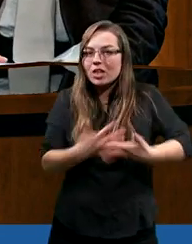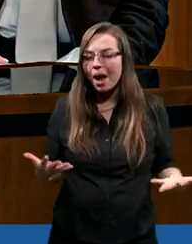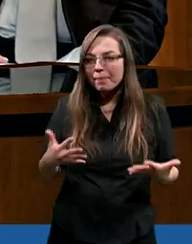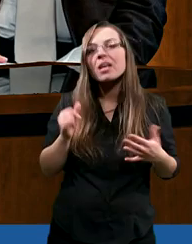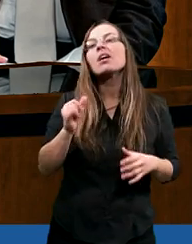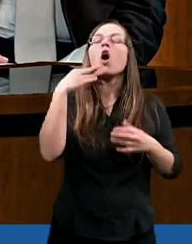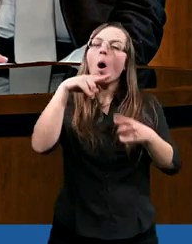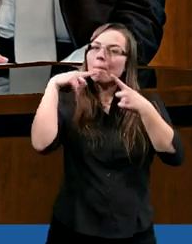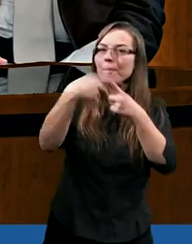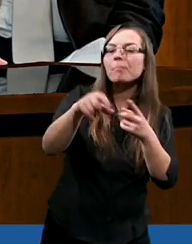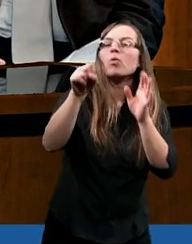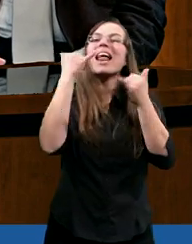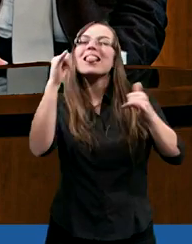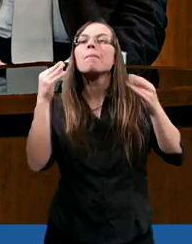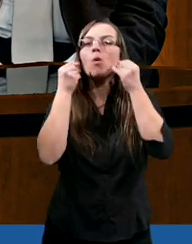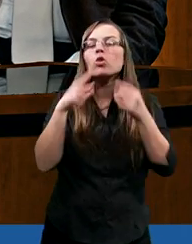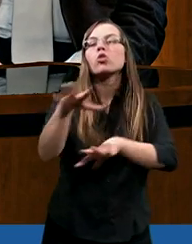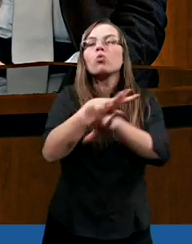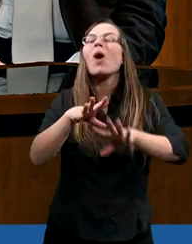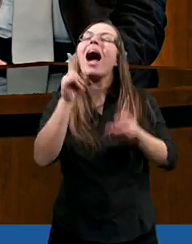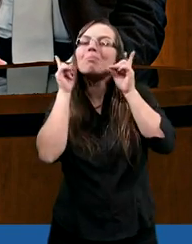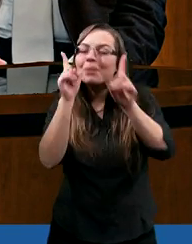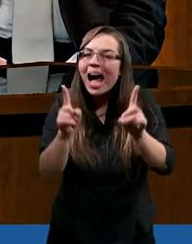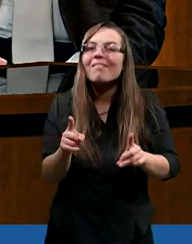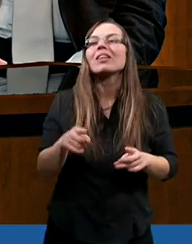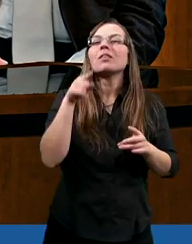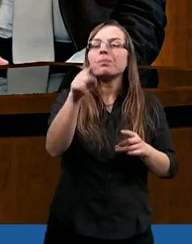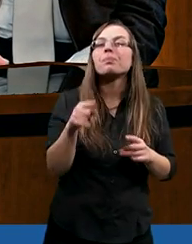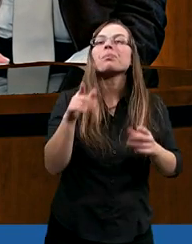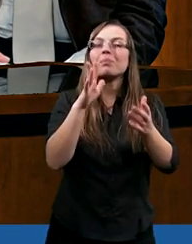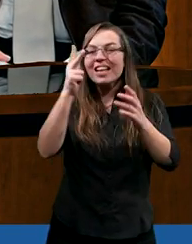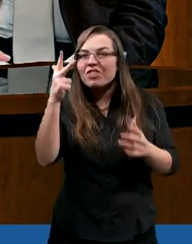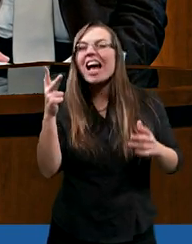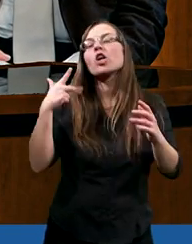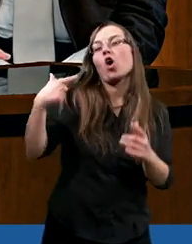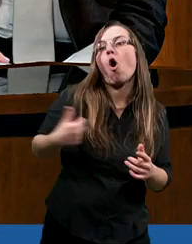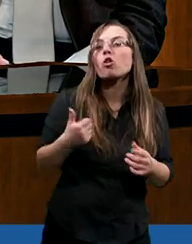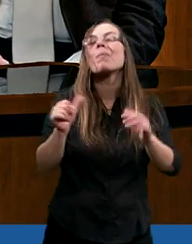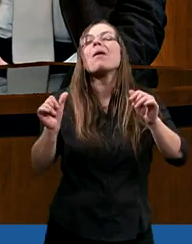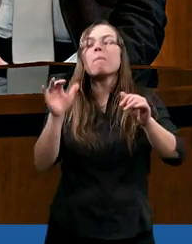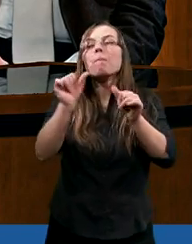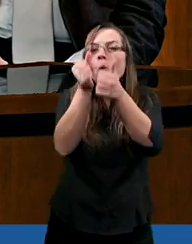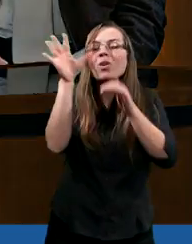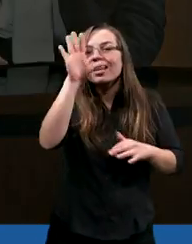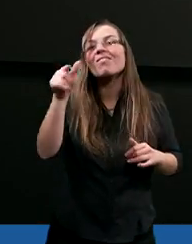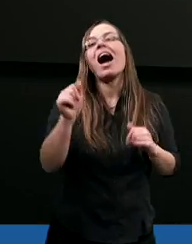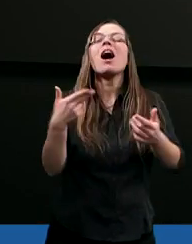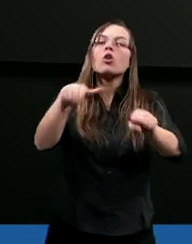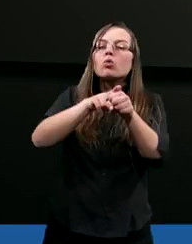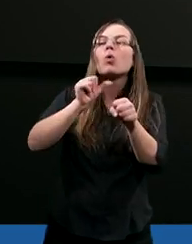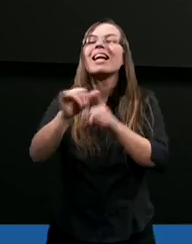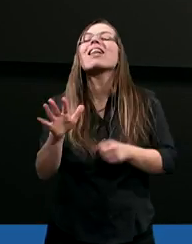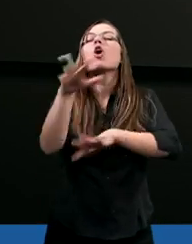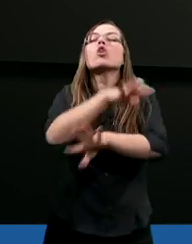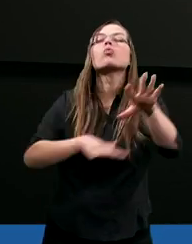innego pocieszyciela, ducha prawdy, trzecią osobę bóstwa, którym jest